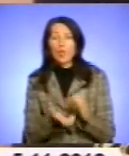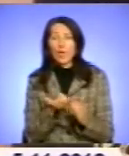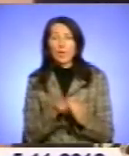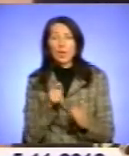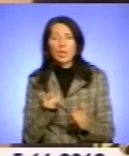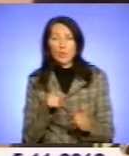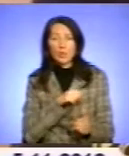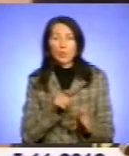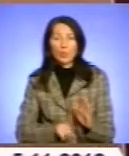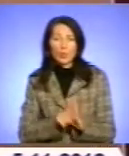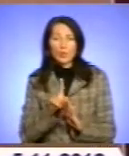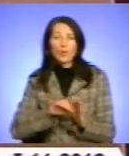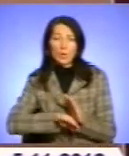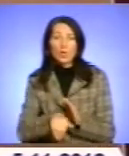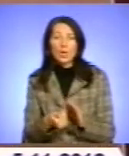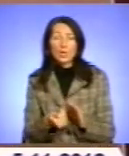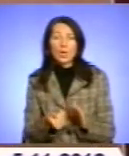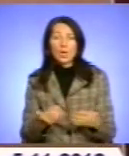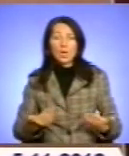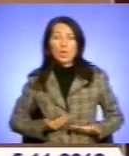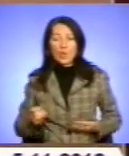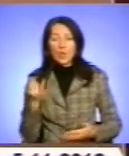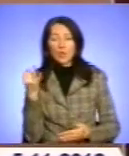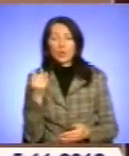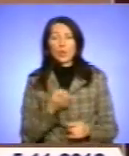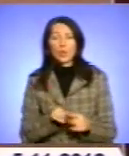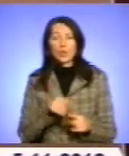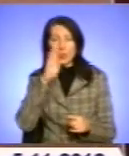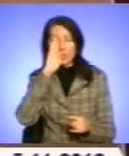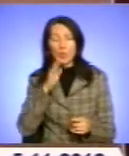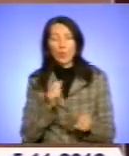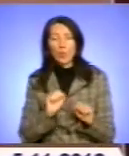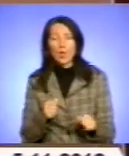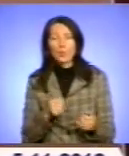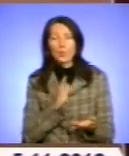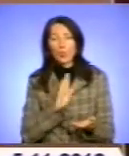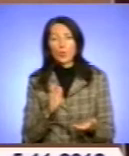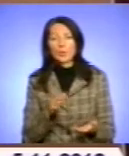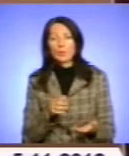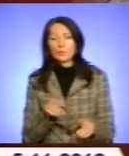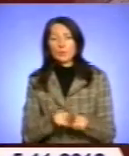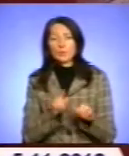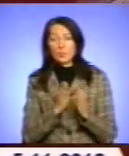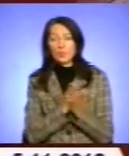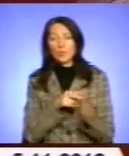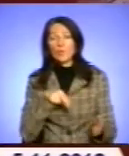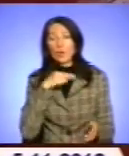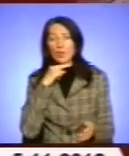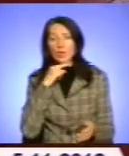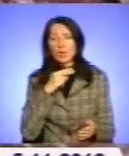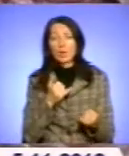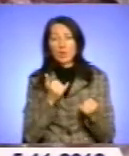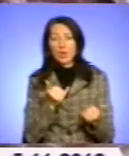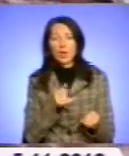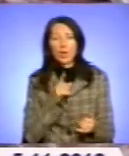скоювати злочини. Життєва історія цього чоловіка могла б стати посібником застереження зауваження для тих молодих людей, котрі гадають, що